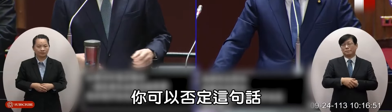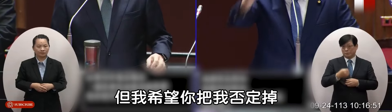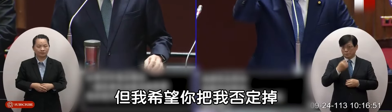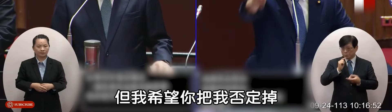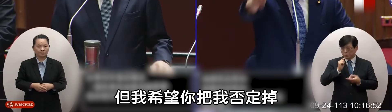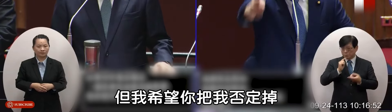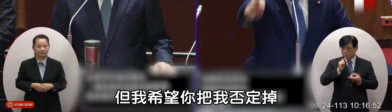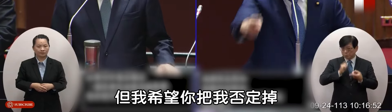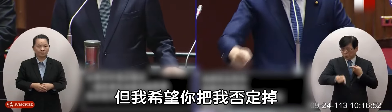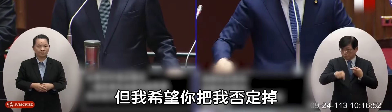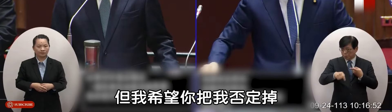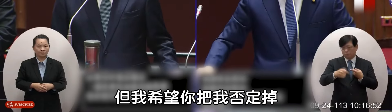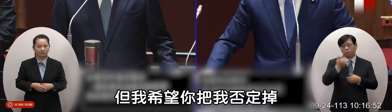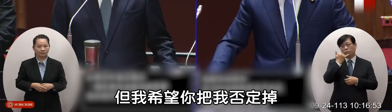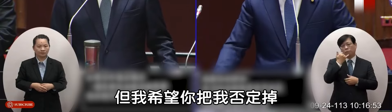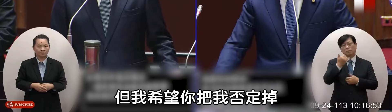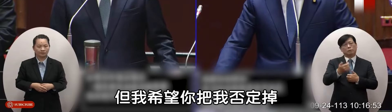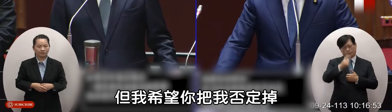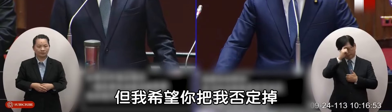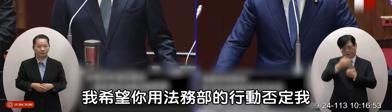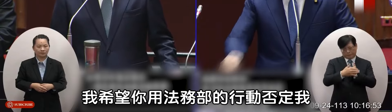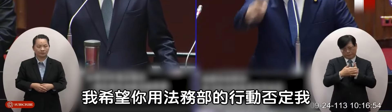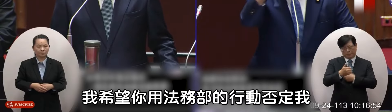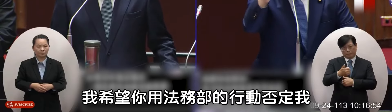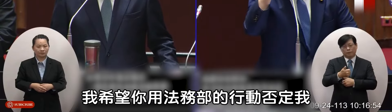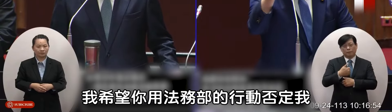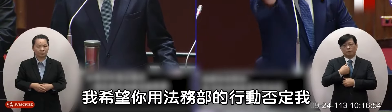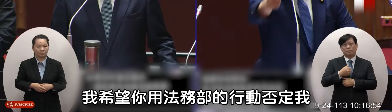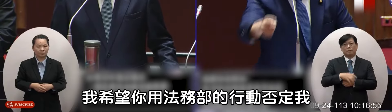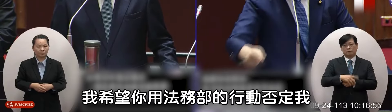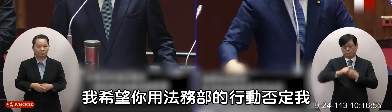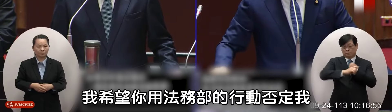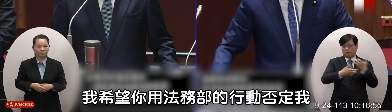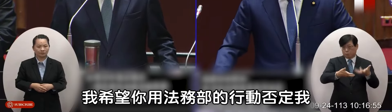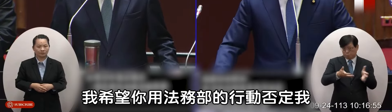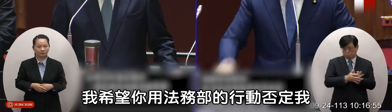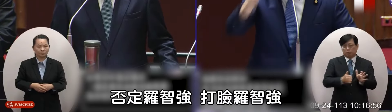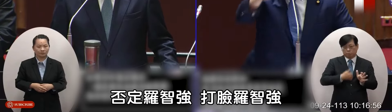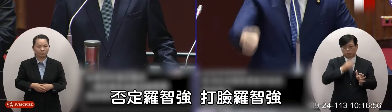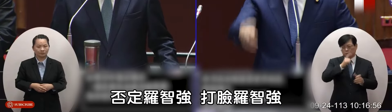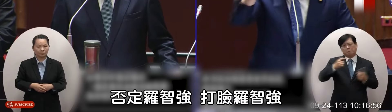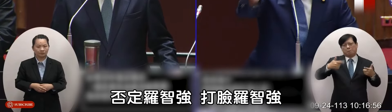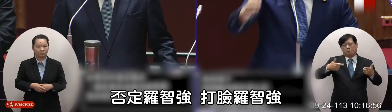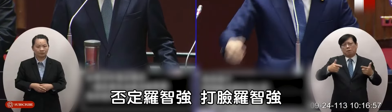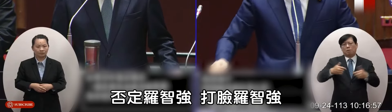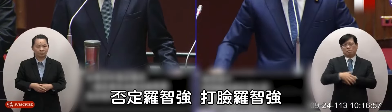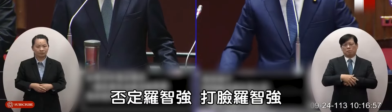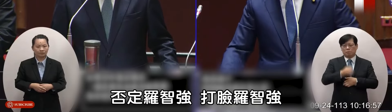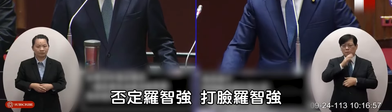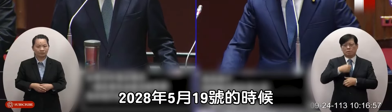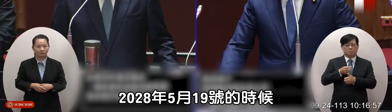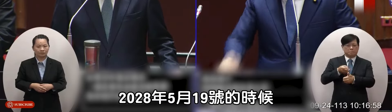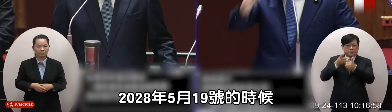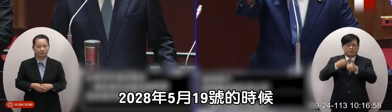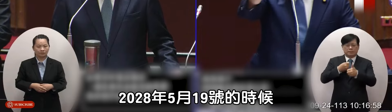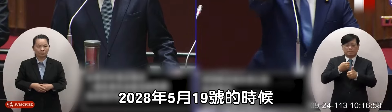定这句话，但我希望你把我否定掉，我希望你用法务的行动否定我，否定罗志强，打脸罗志